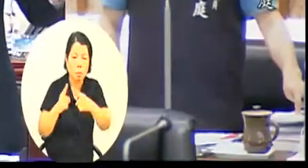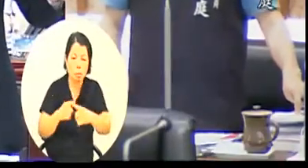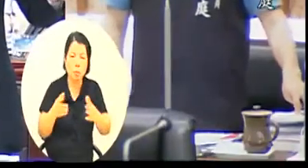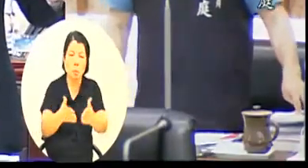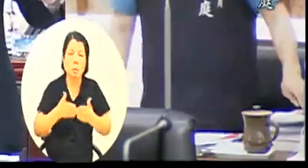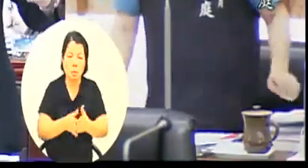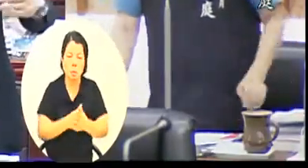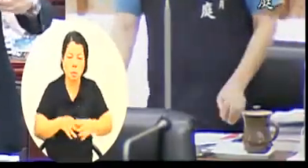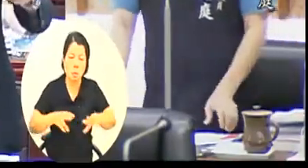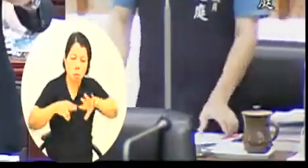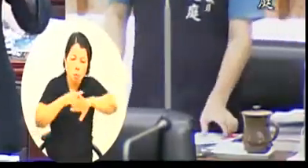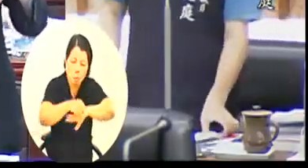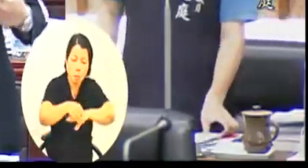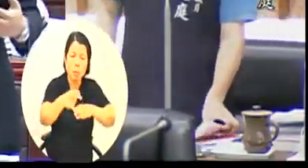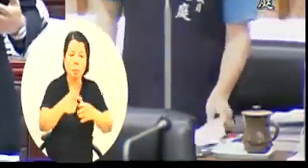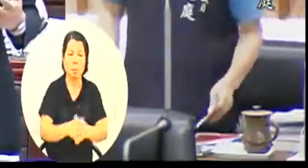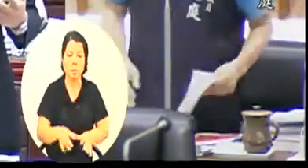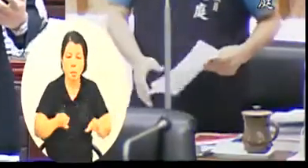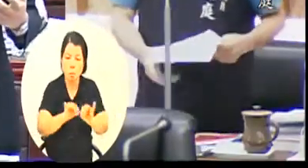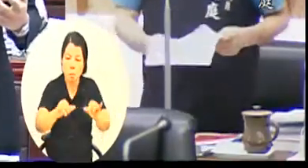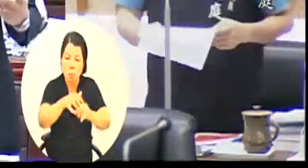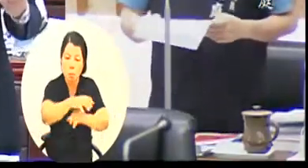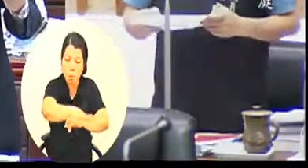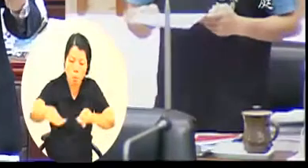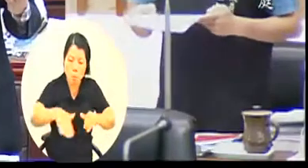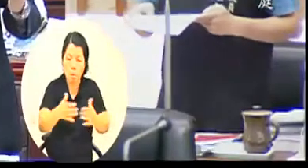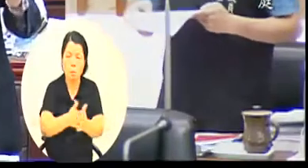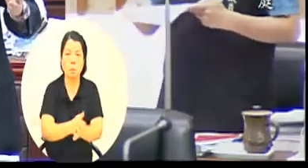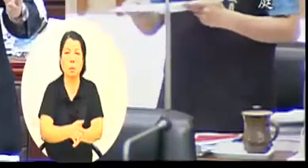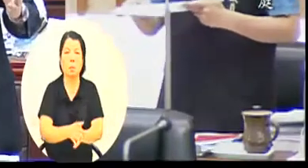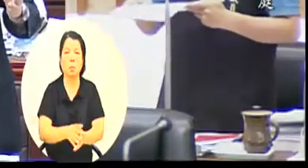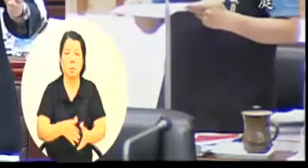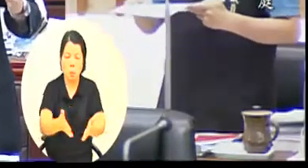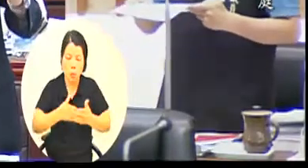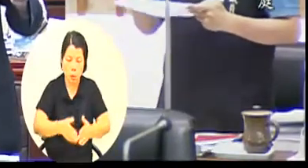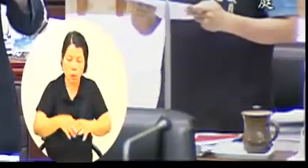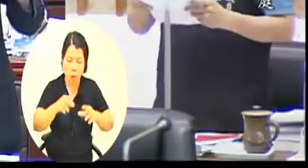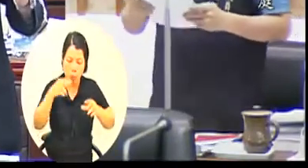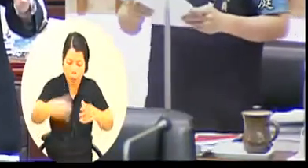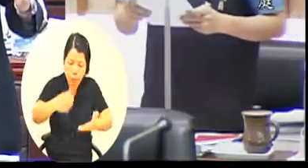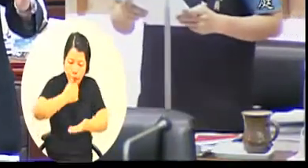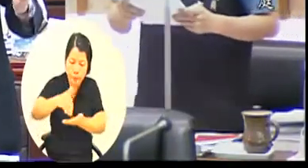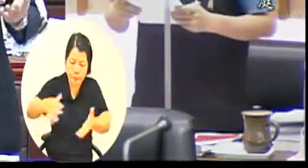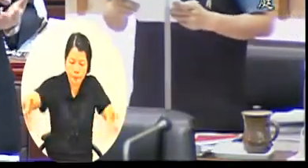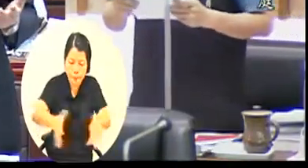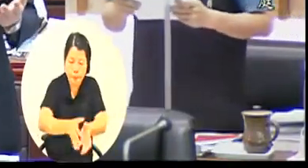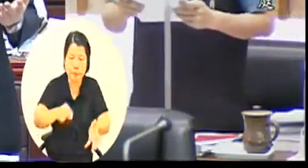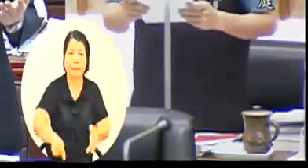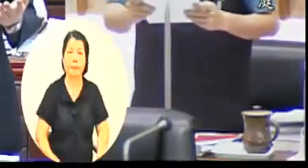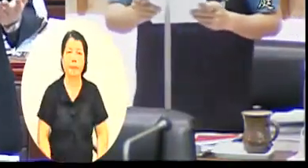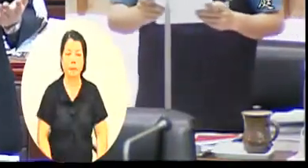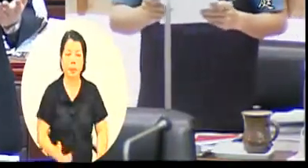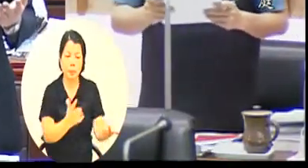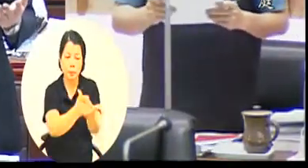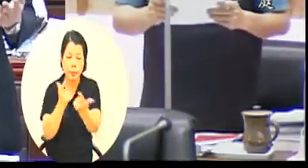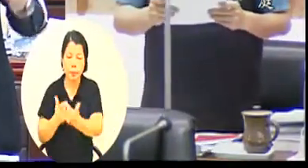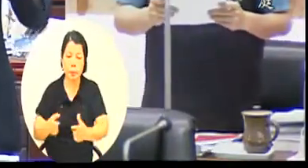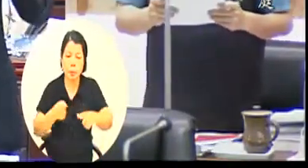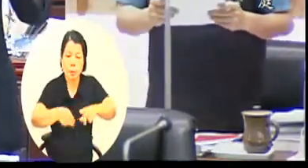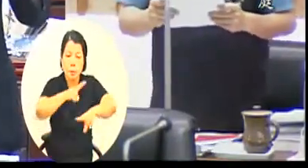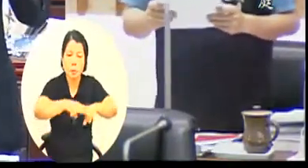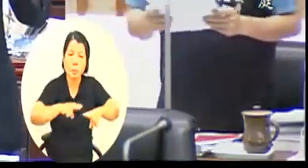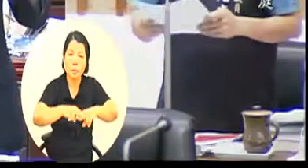地板面积，然后他用这个东西再来反推，那至于说容积率啊，再搭配一些它周边的一些公共设施条